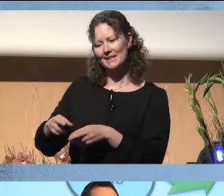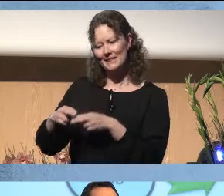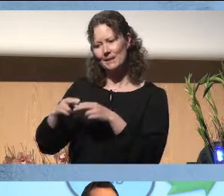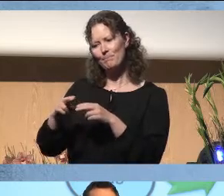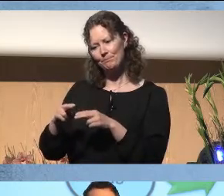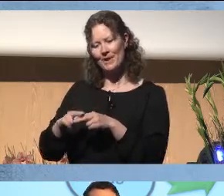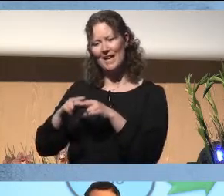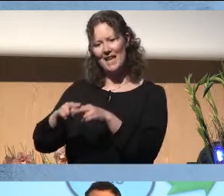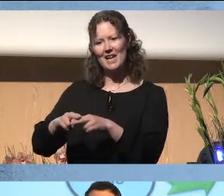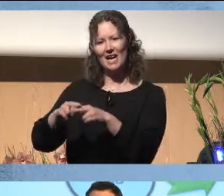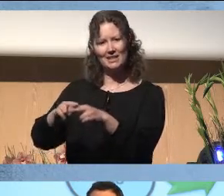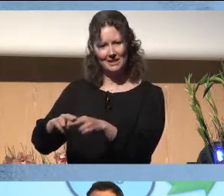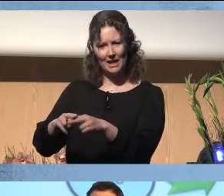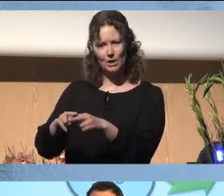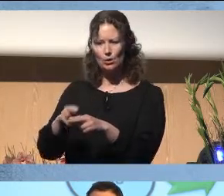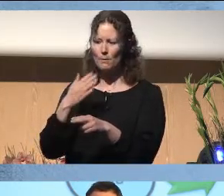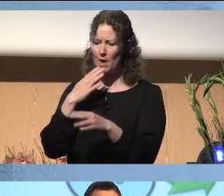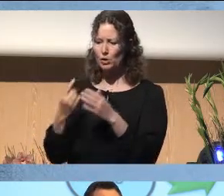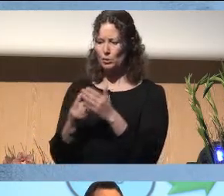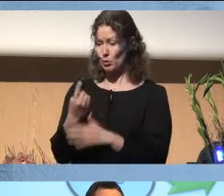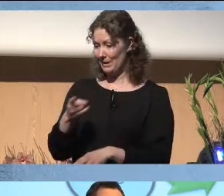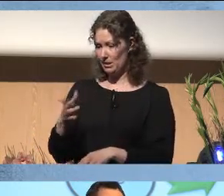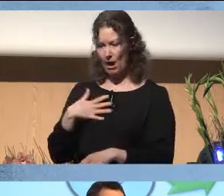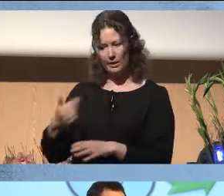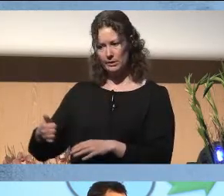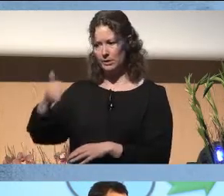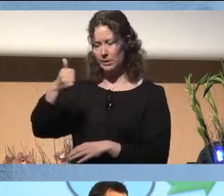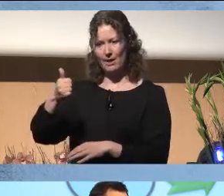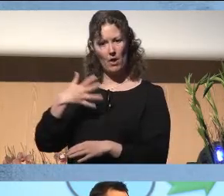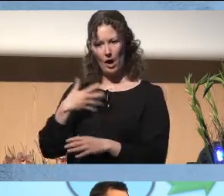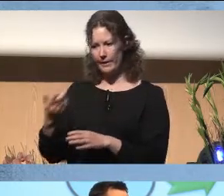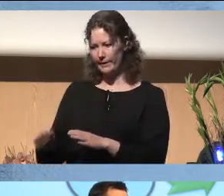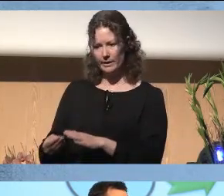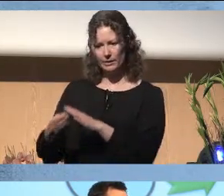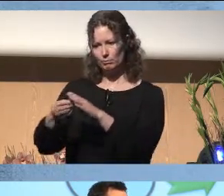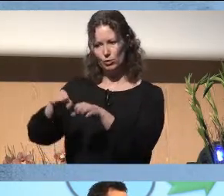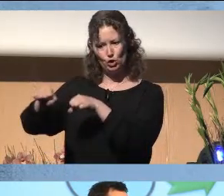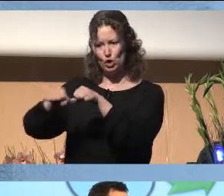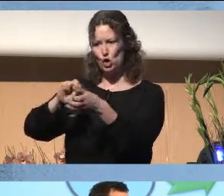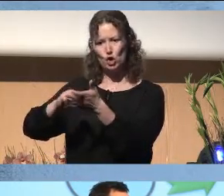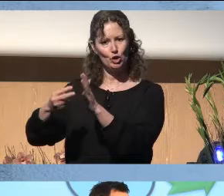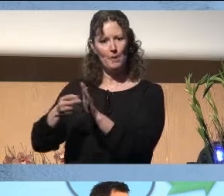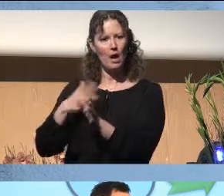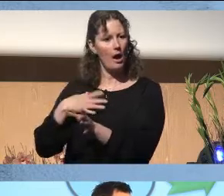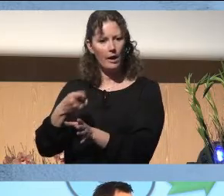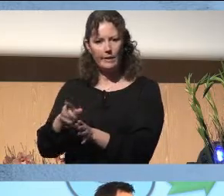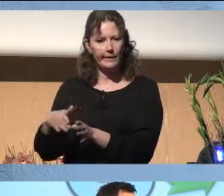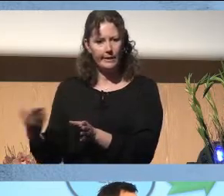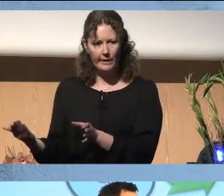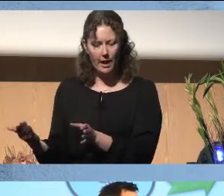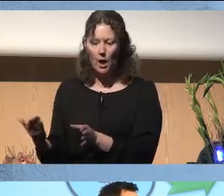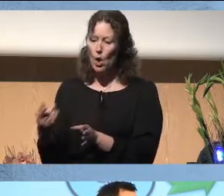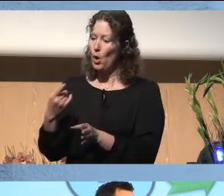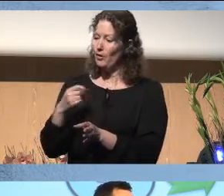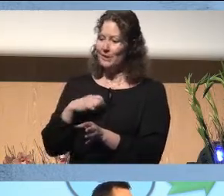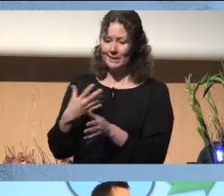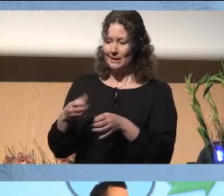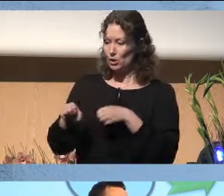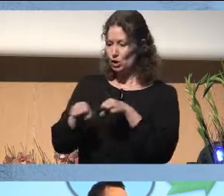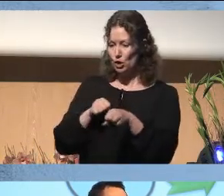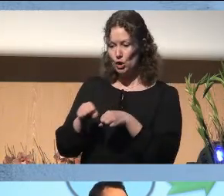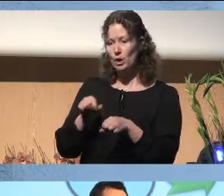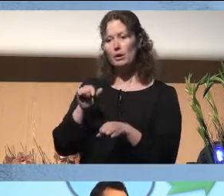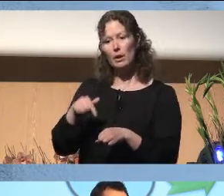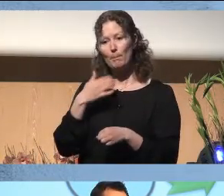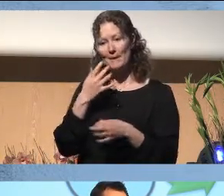som möjligt, den har ingen chef, och den har ingen budget, och den har inget styrsystem. Och det som man inte styr, det blir